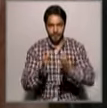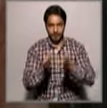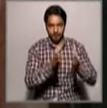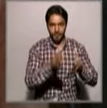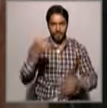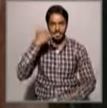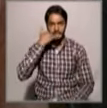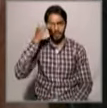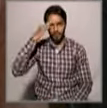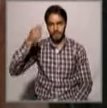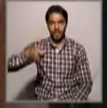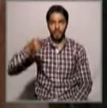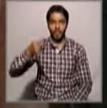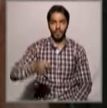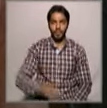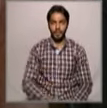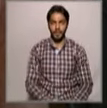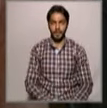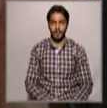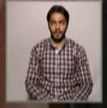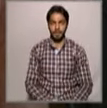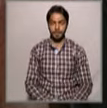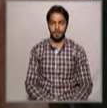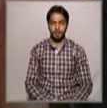أستاذة هدى معانا؟ السلام عليكم.